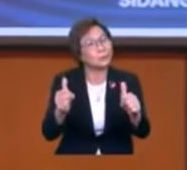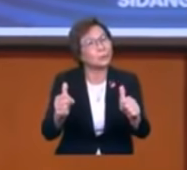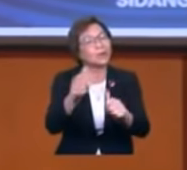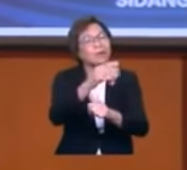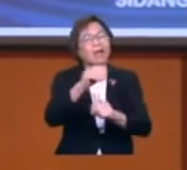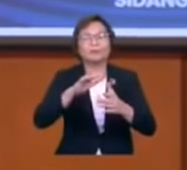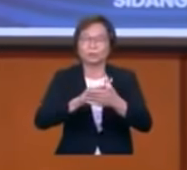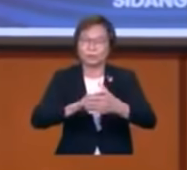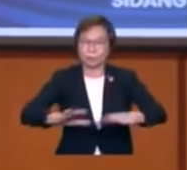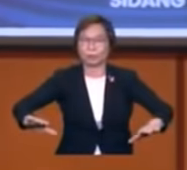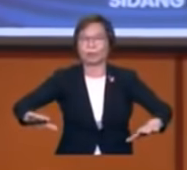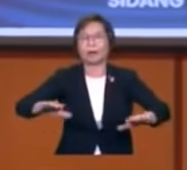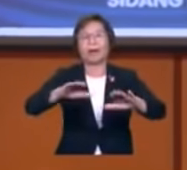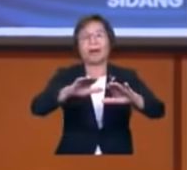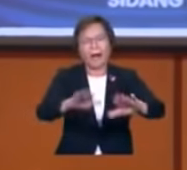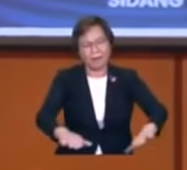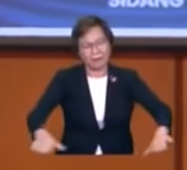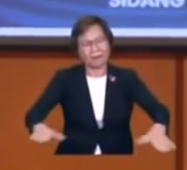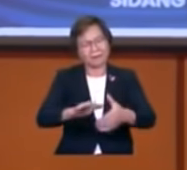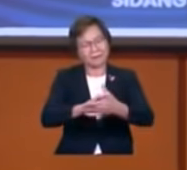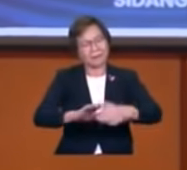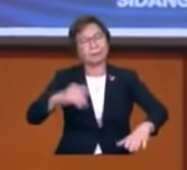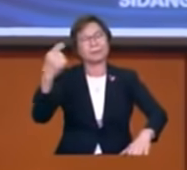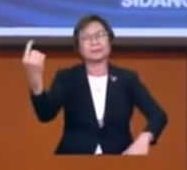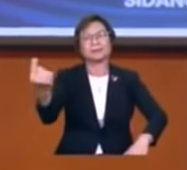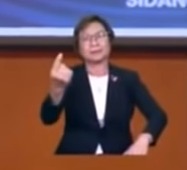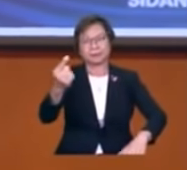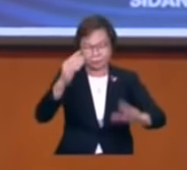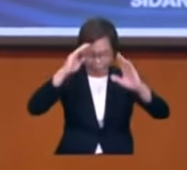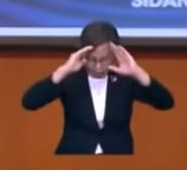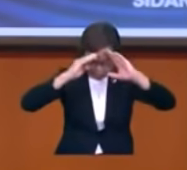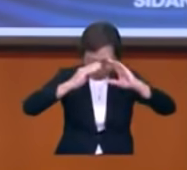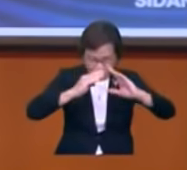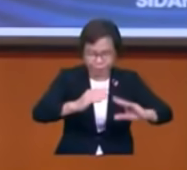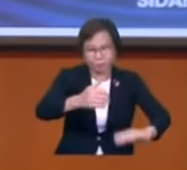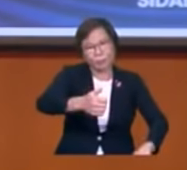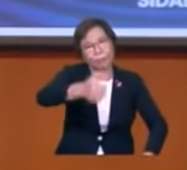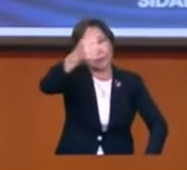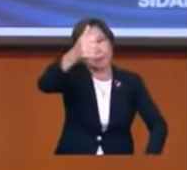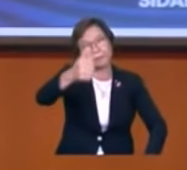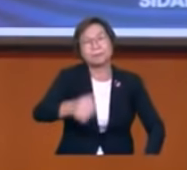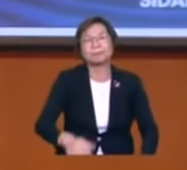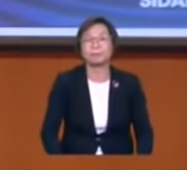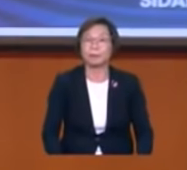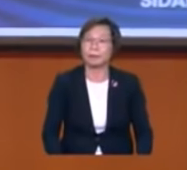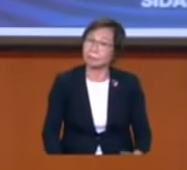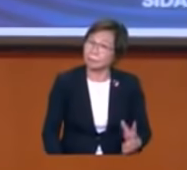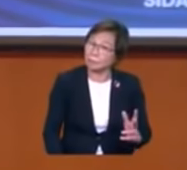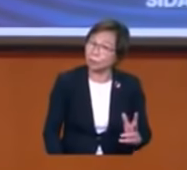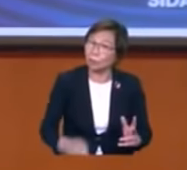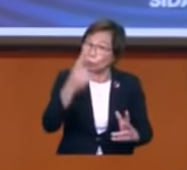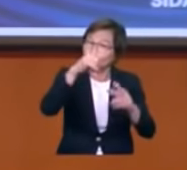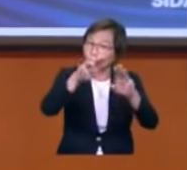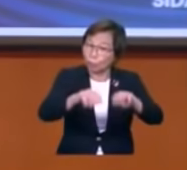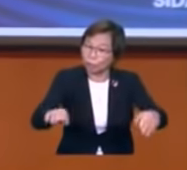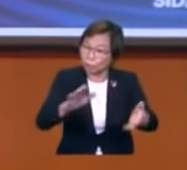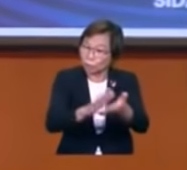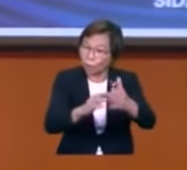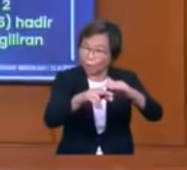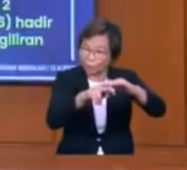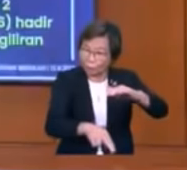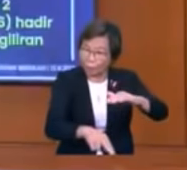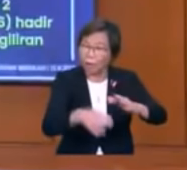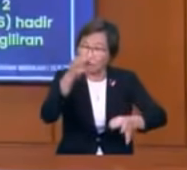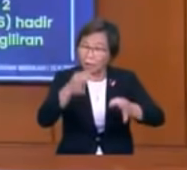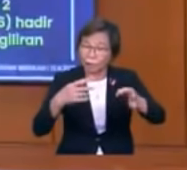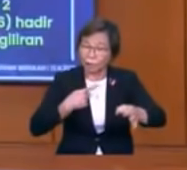dan keselamatan anak-anak kita sentiasa diberi keutamaan jadi untuk murid sekolah rendah